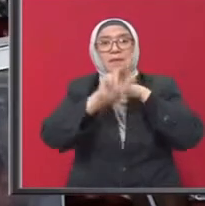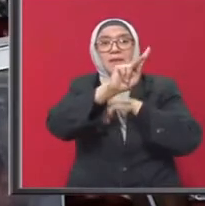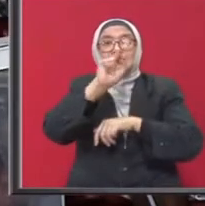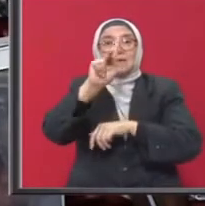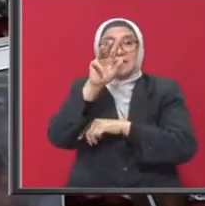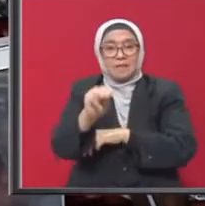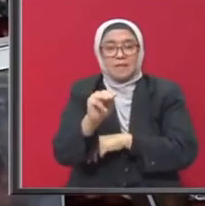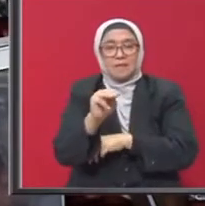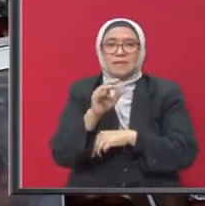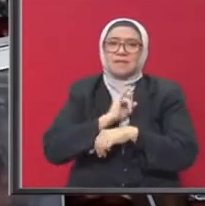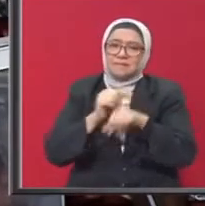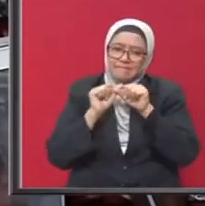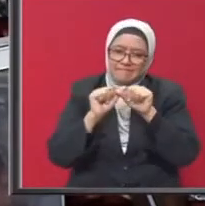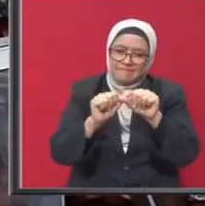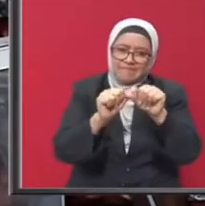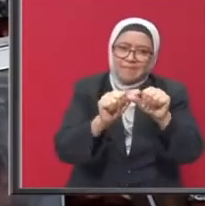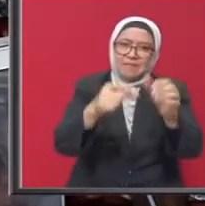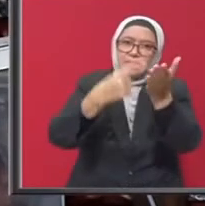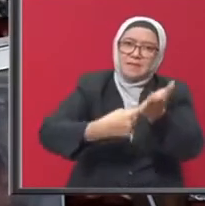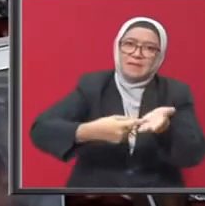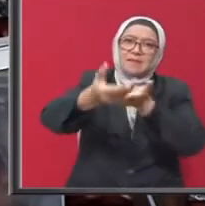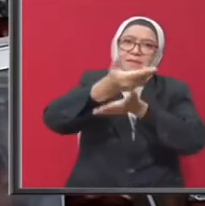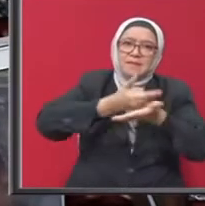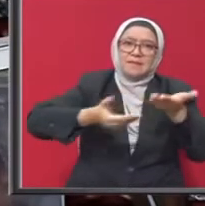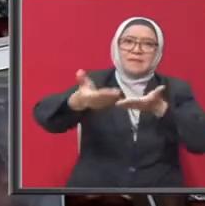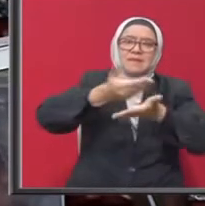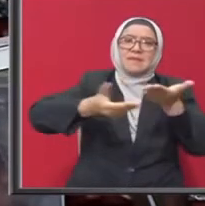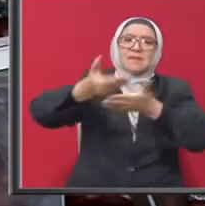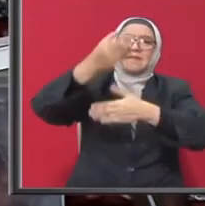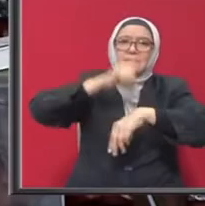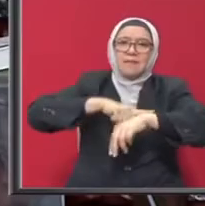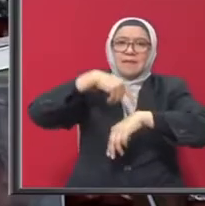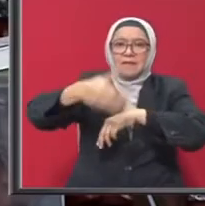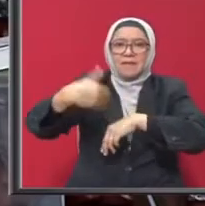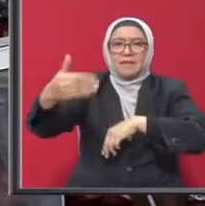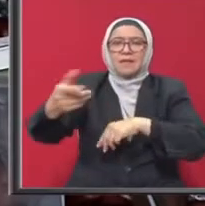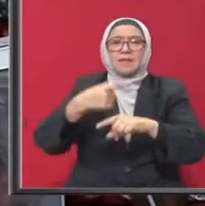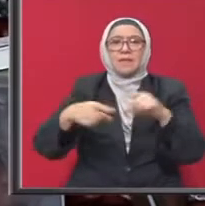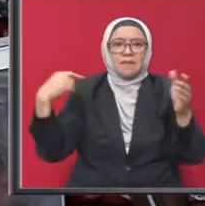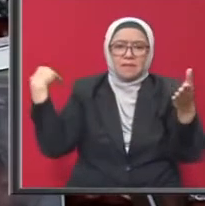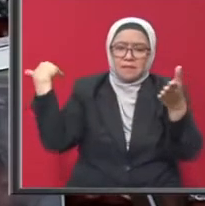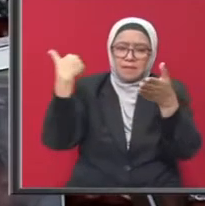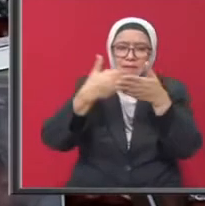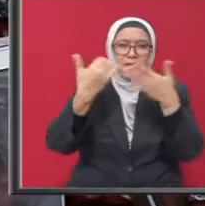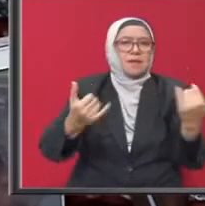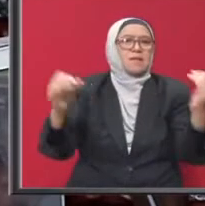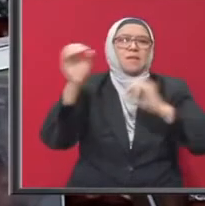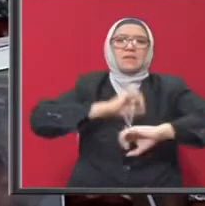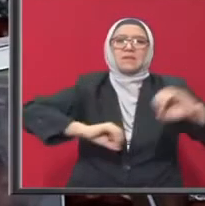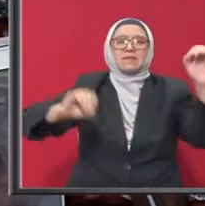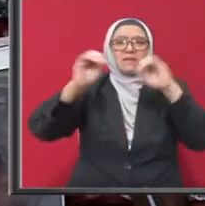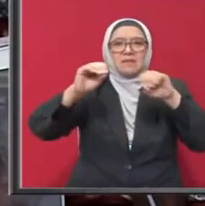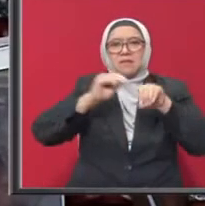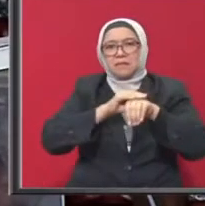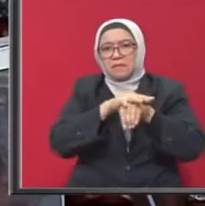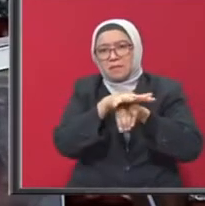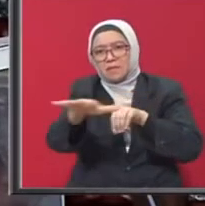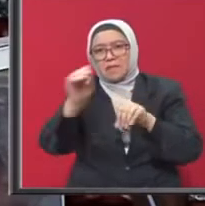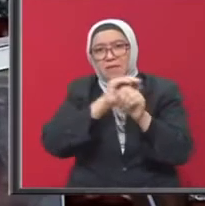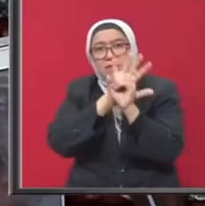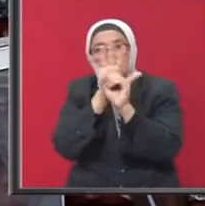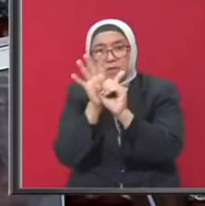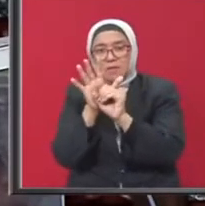berbincang daripada smashed semasa dan stake ini Alhamdulillah tidak ada sebaran jahitan kowe yang dipesan dijkt